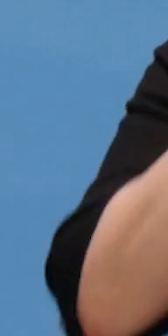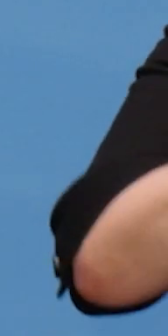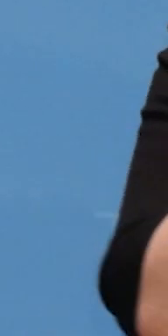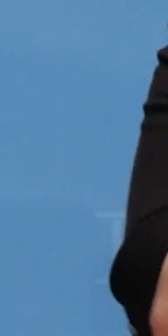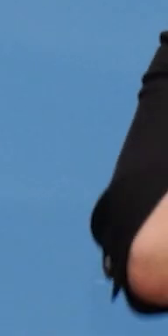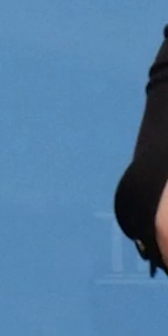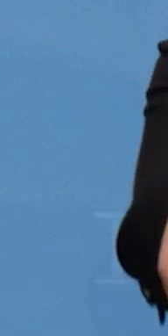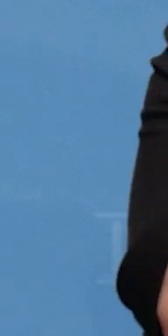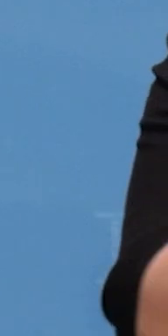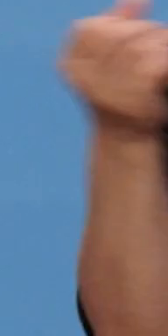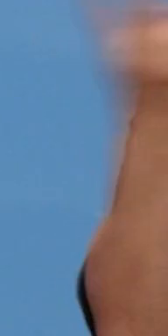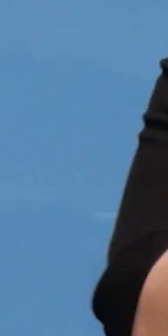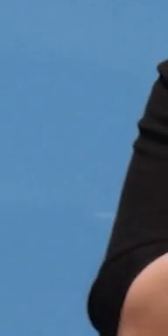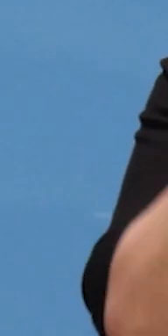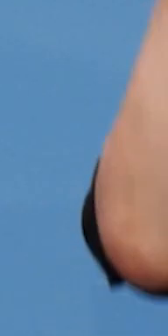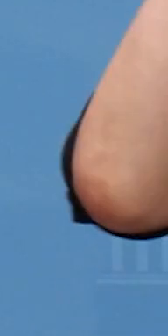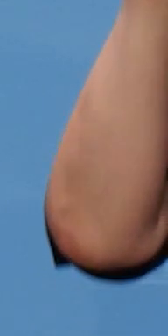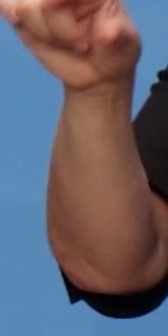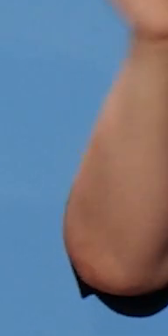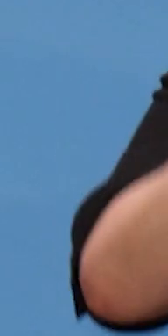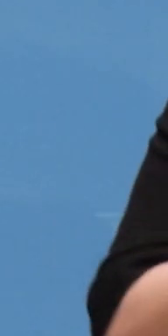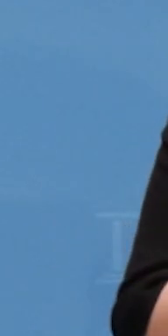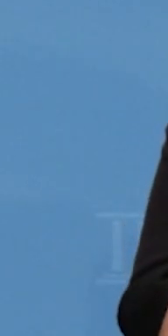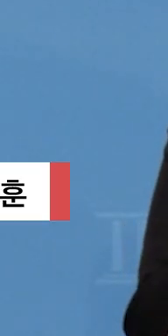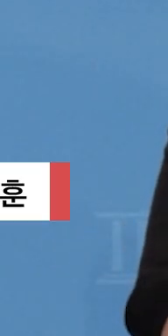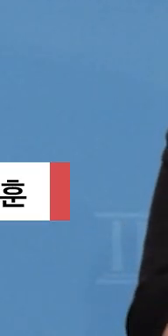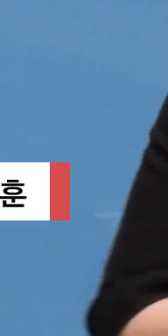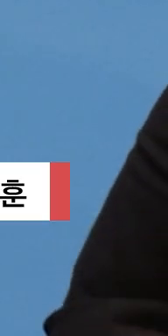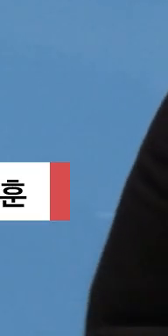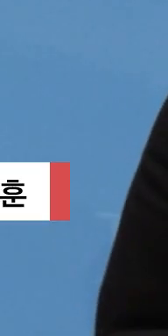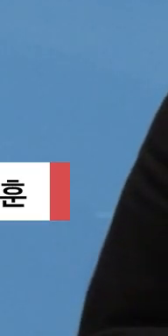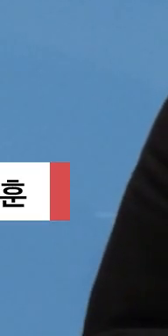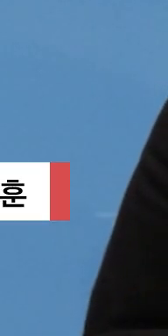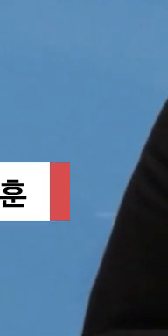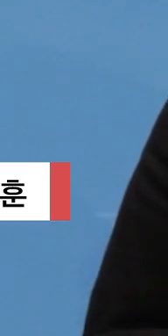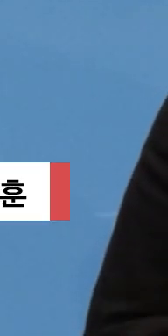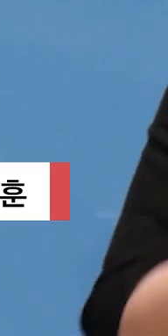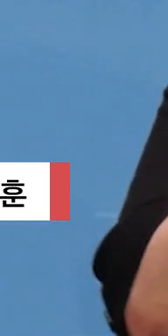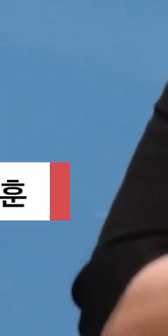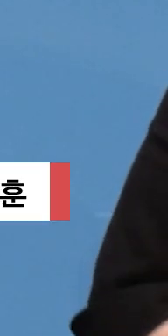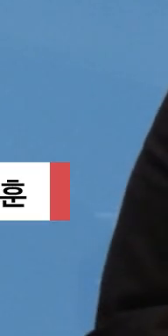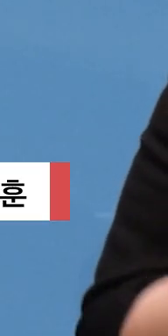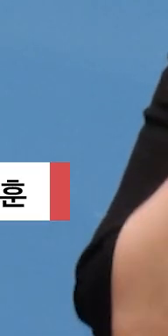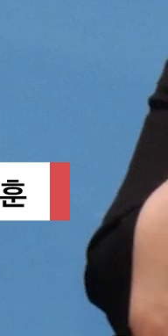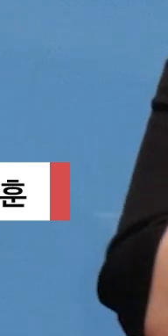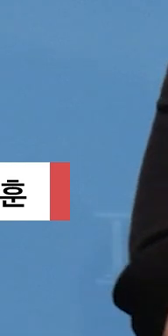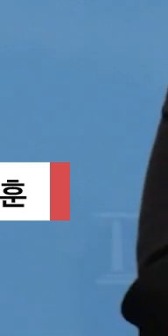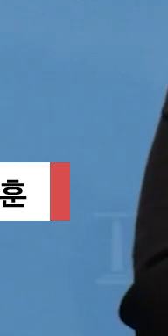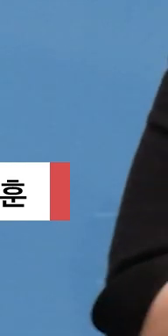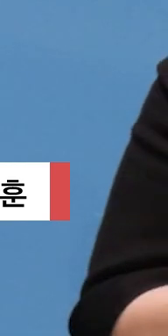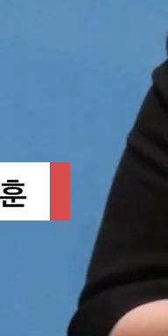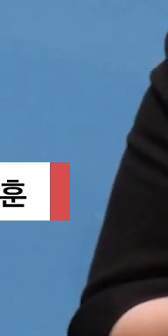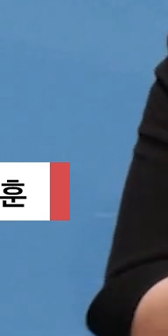재검토하십시오. 윤석열 대통령이 극우 유튜버의 가짜뉴스에 기대어